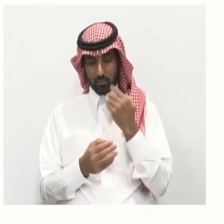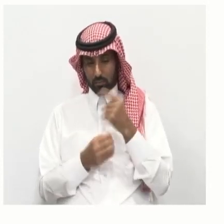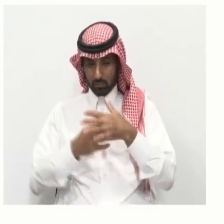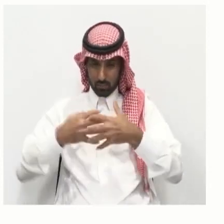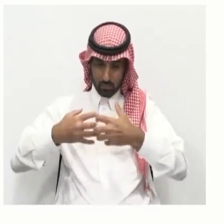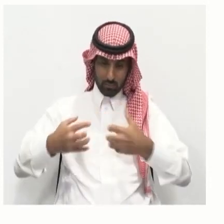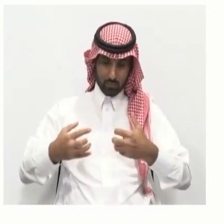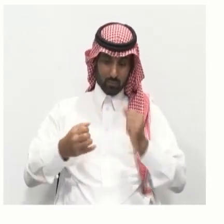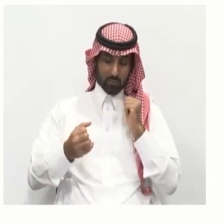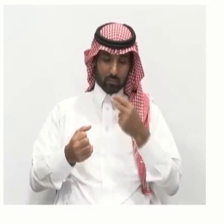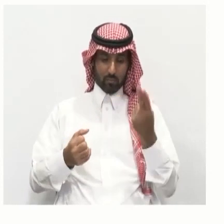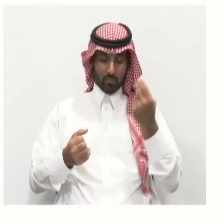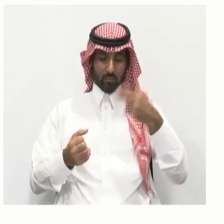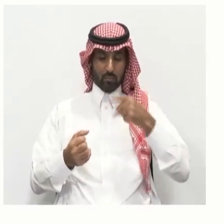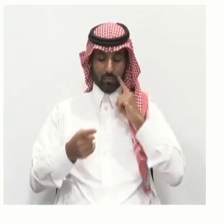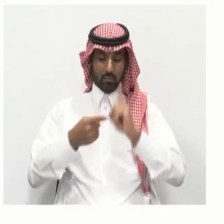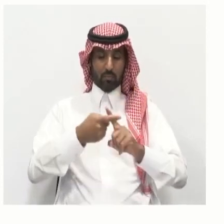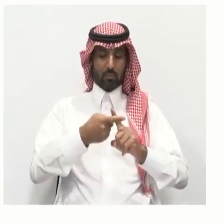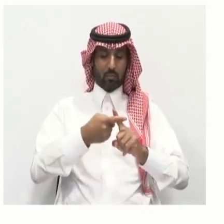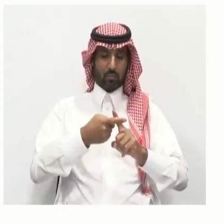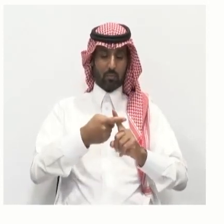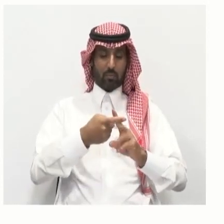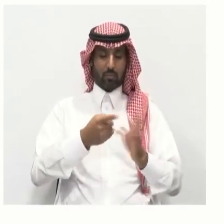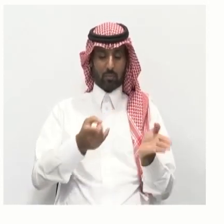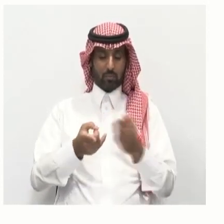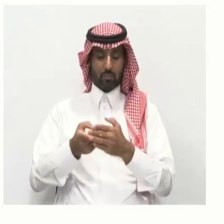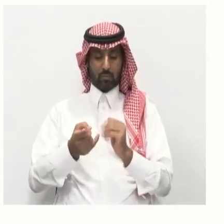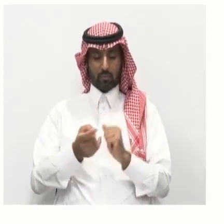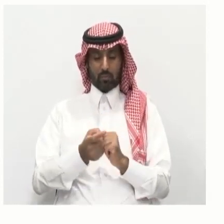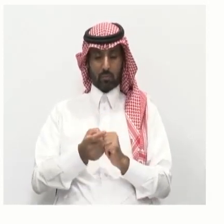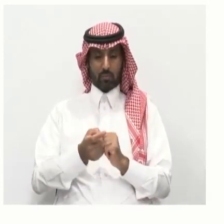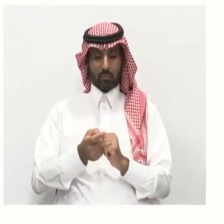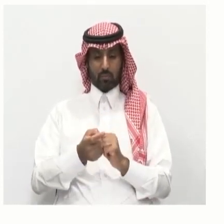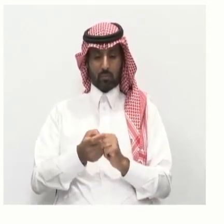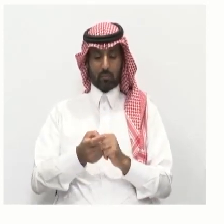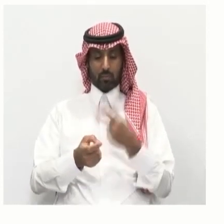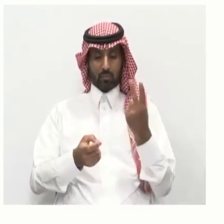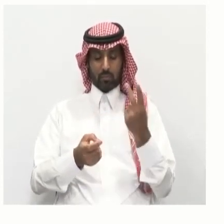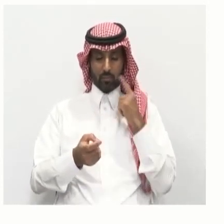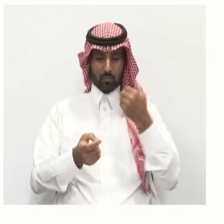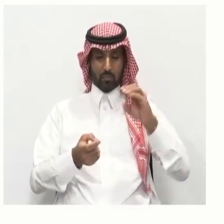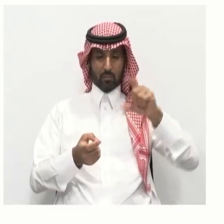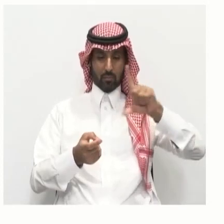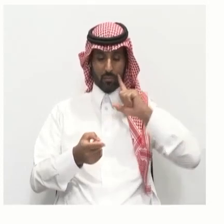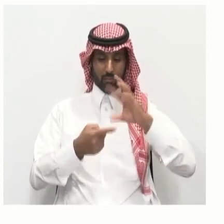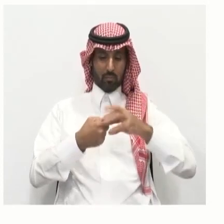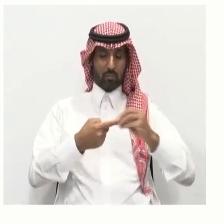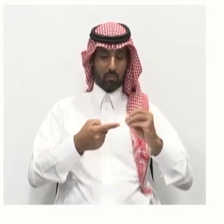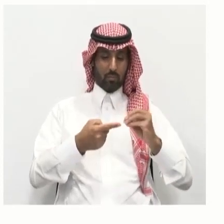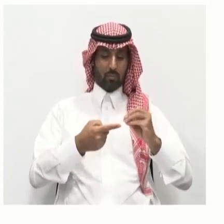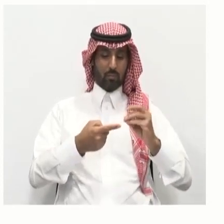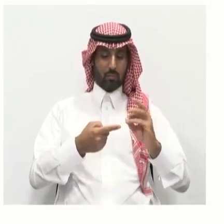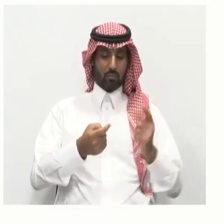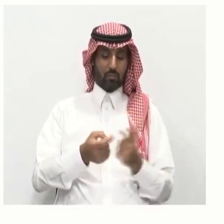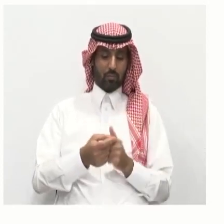فككنا الو اش موجب الى ايون الهيدروجين و 2 س ال سالب